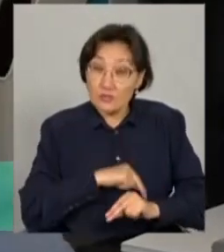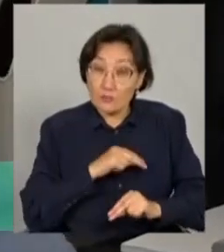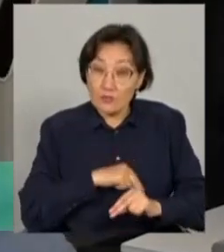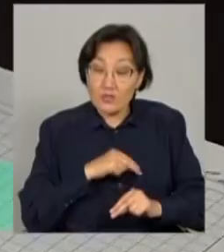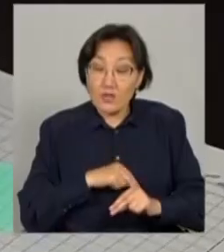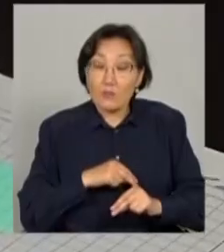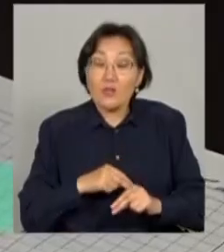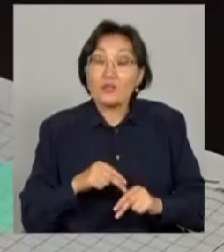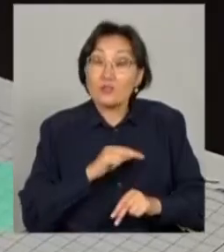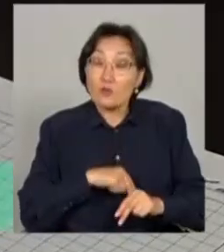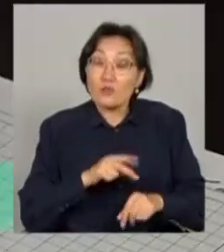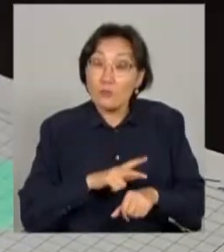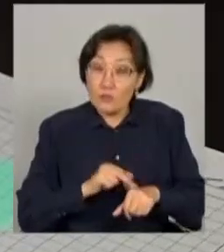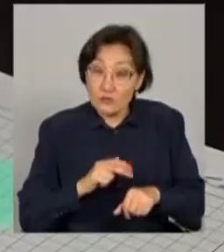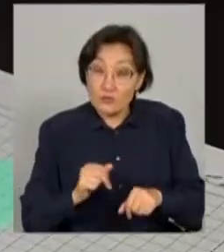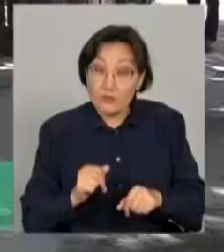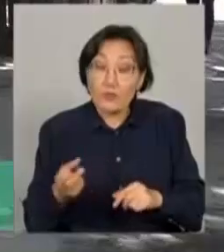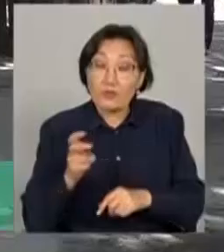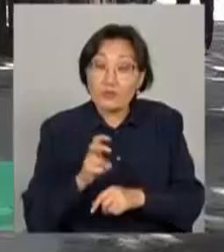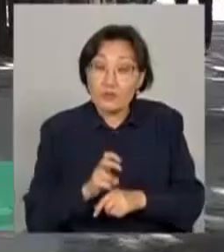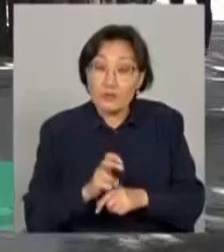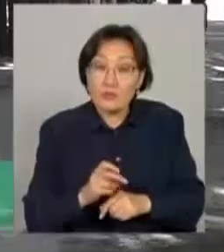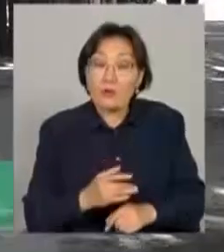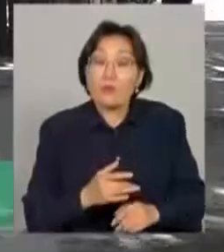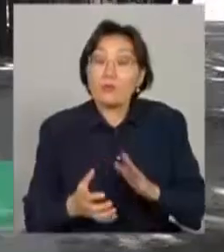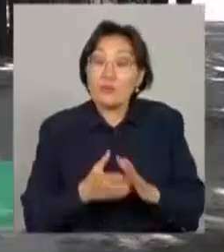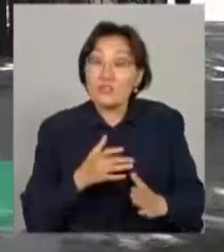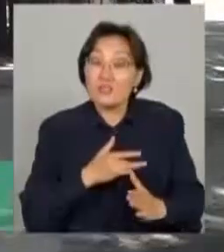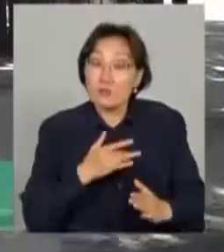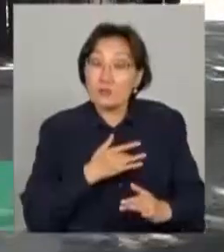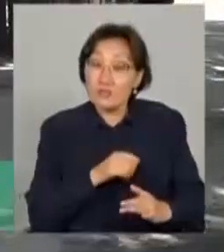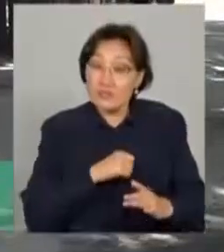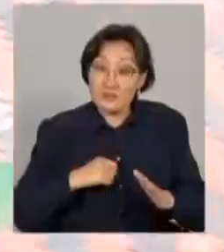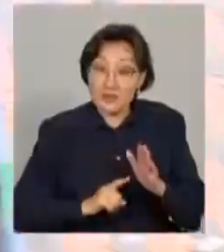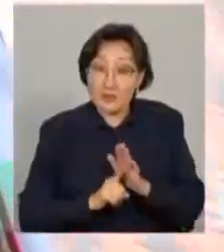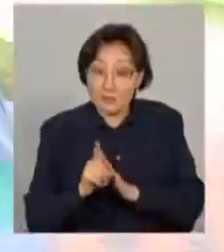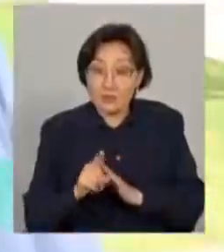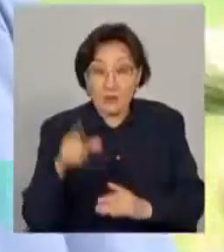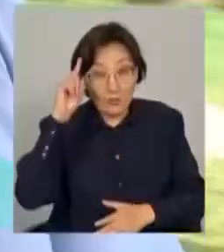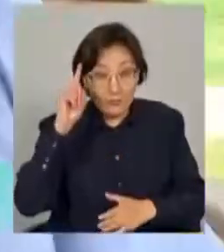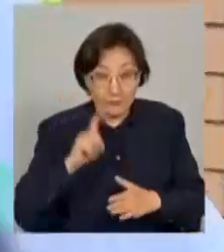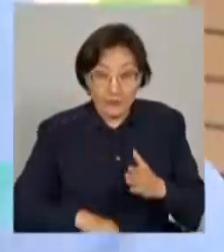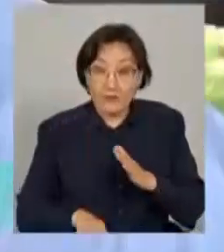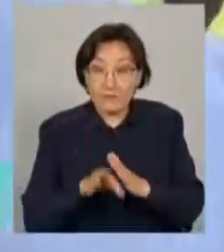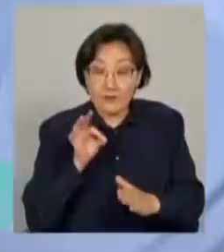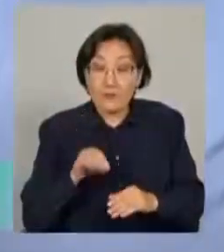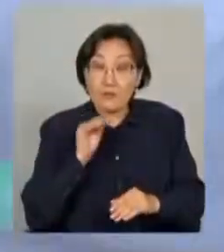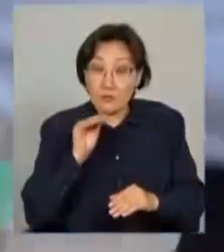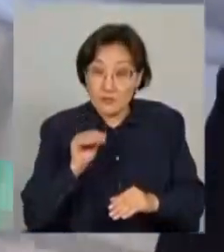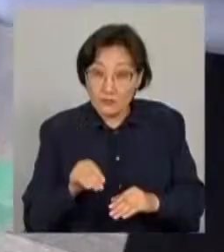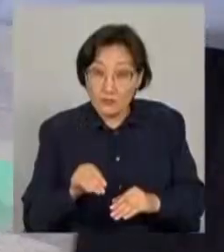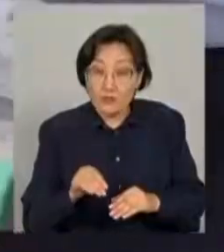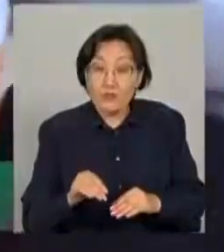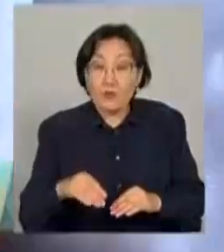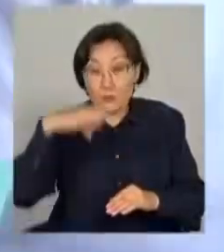оперативным сотрудником. Мужчина признается, он пришел по зову сердца и с самого начала был уверен в выборе профессии. Для него отец всегда был